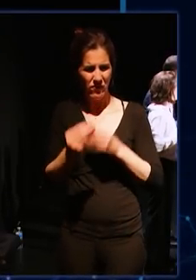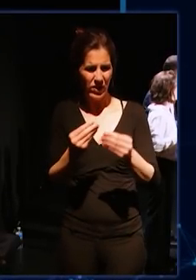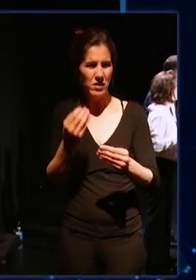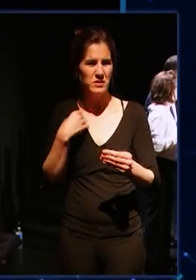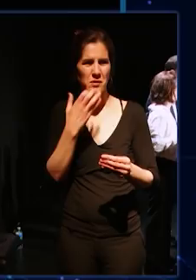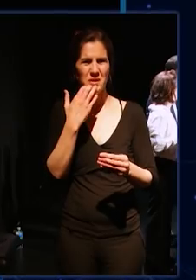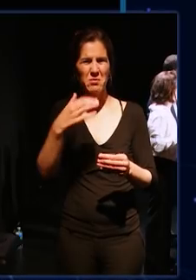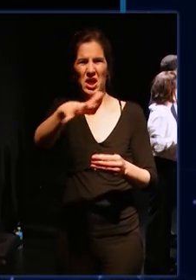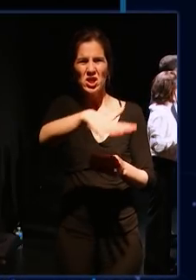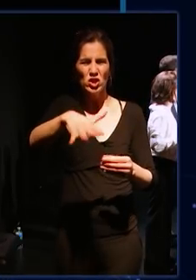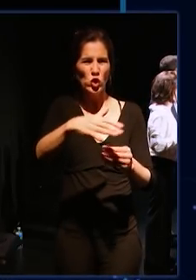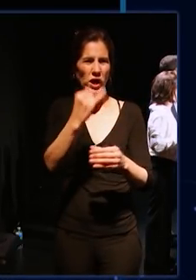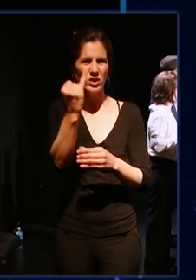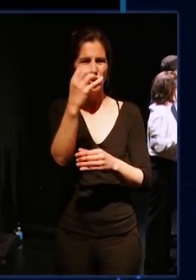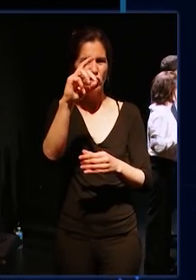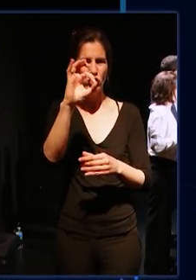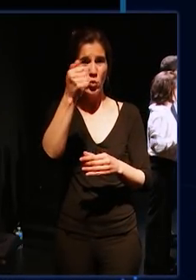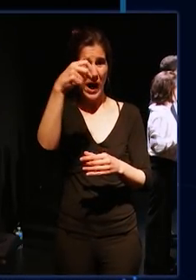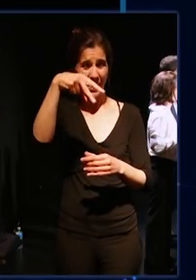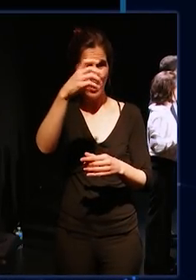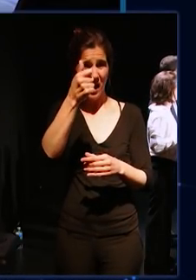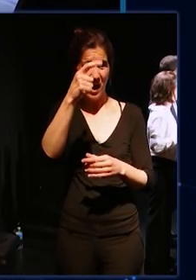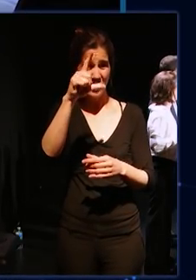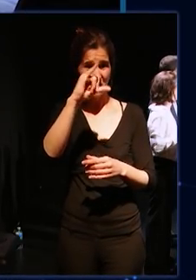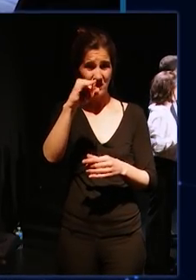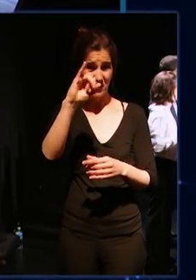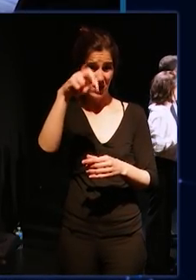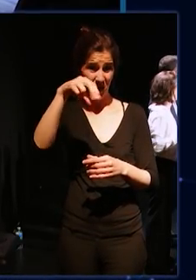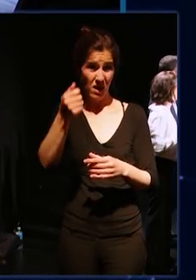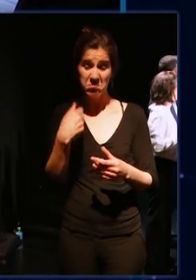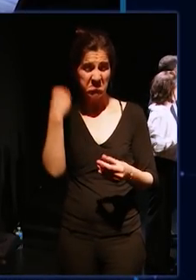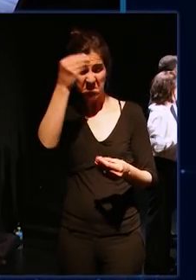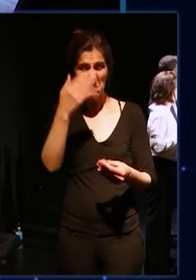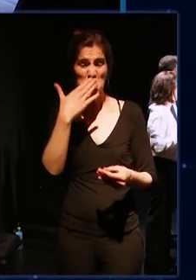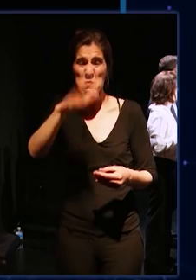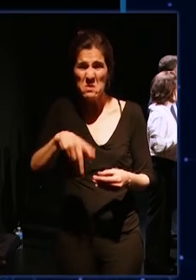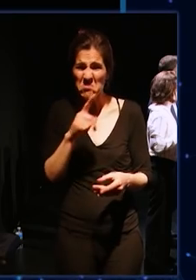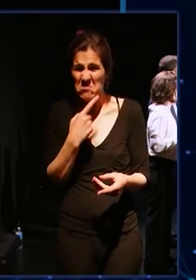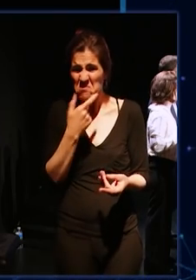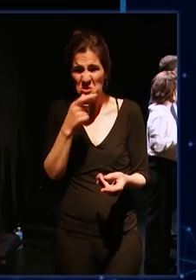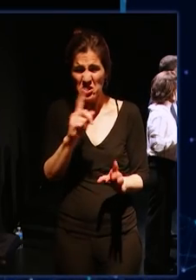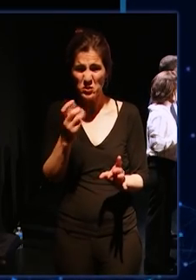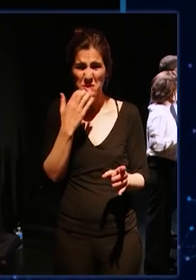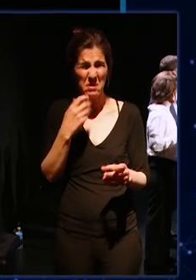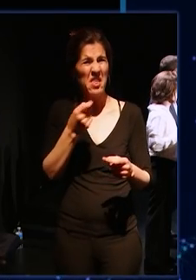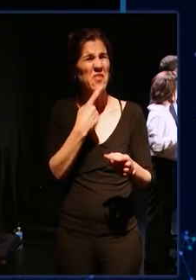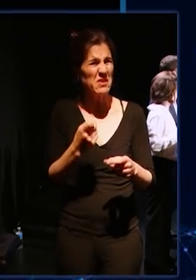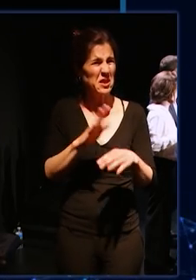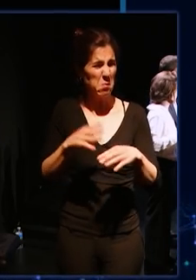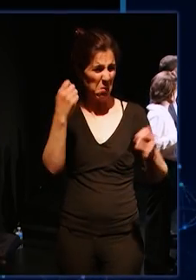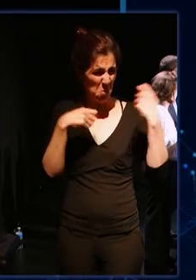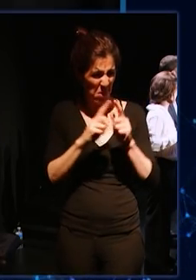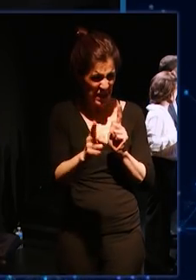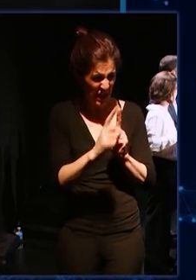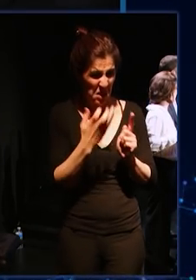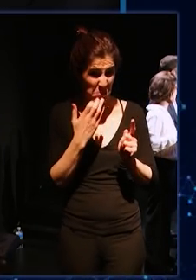plaça Joan Alsina, ni actuacions que nosaltres entenem que han estat inconexes i que dificulten la mobilitat, com és en el cas del